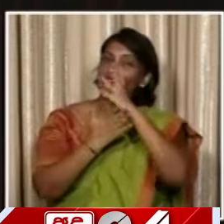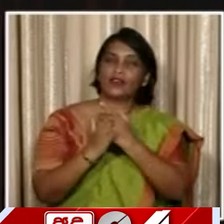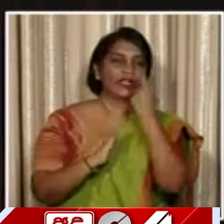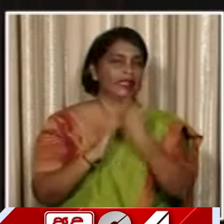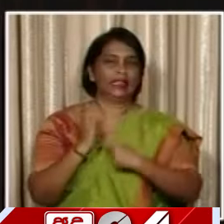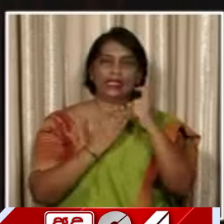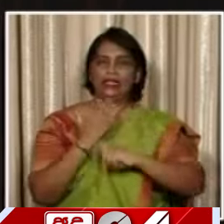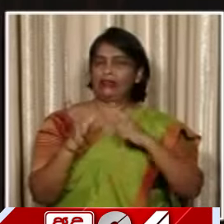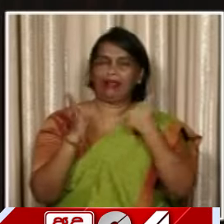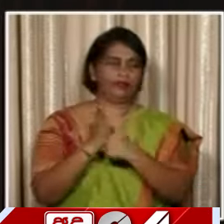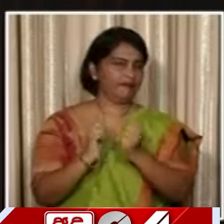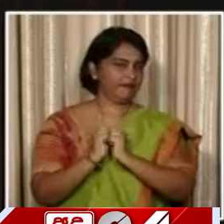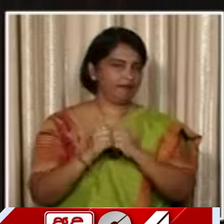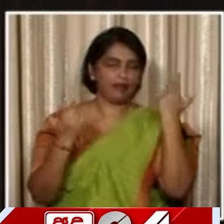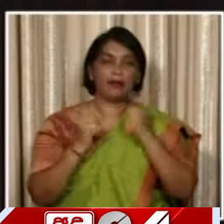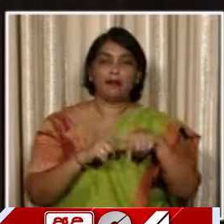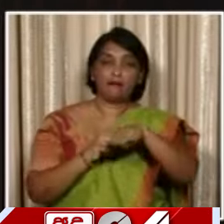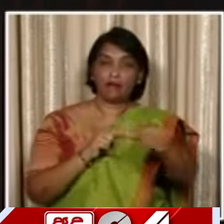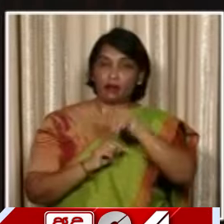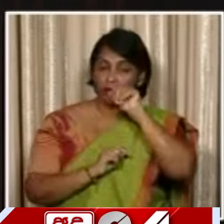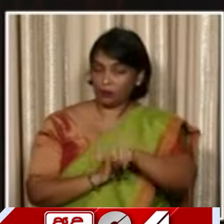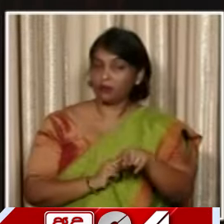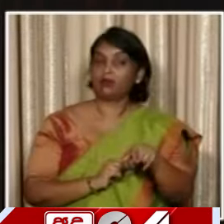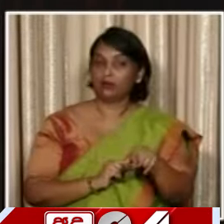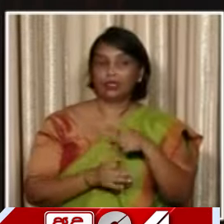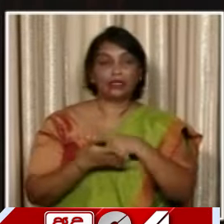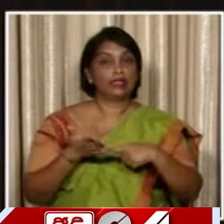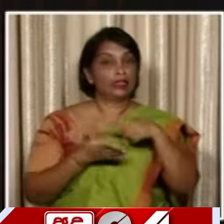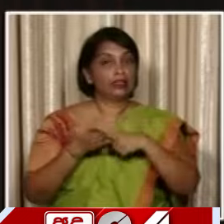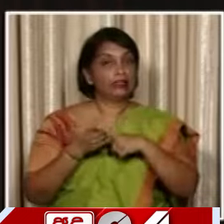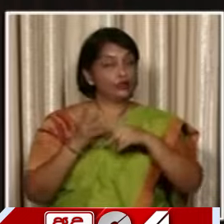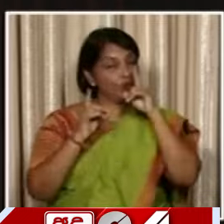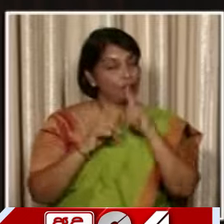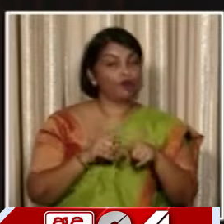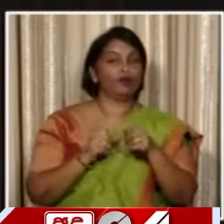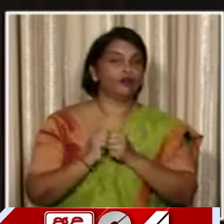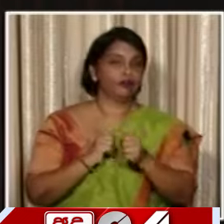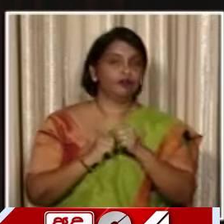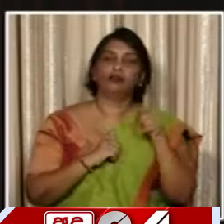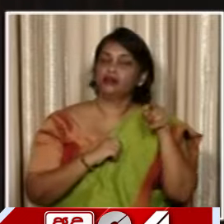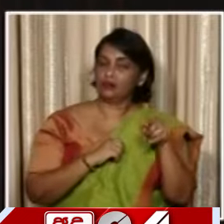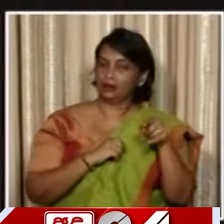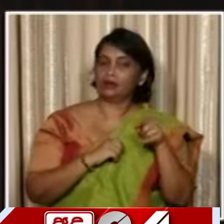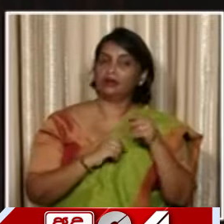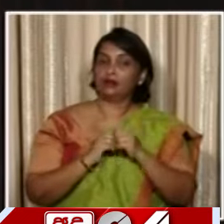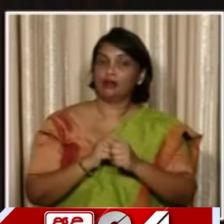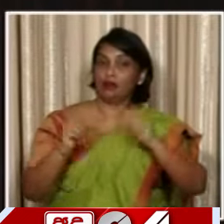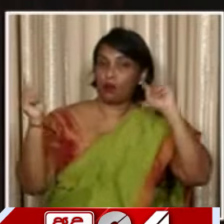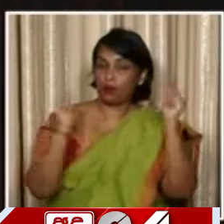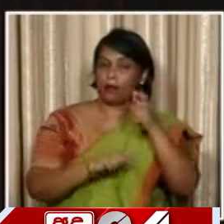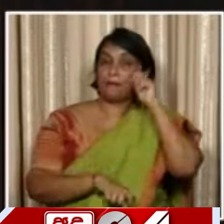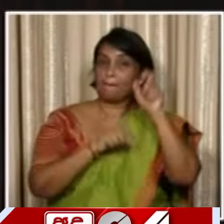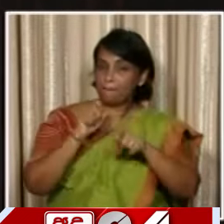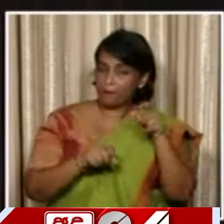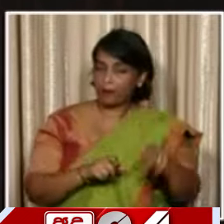රීති අනපනත් වැඩන්නේ. මේ පහ පොළවේ තියෙනවා දේශපාලනයක්. අපි අන්නේ දේශපාලනය කරන්න කියලා. ඒක නිසා පැනලා ගිය